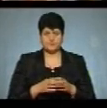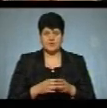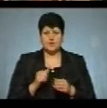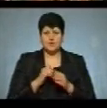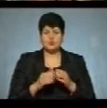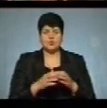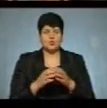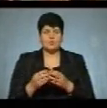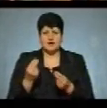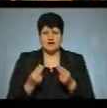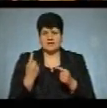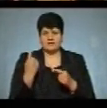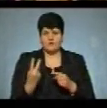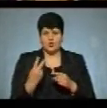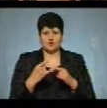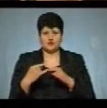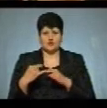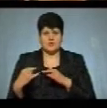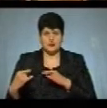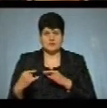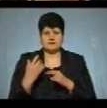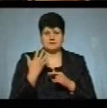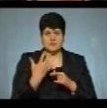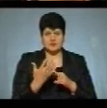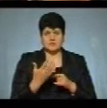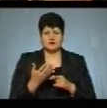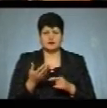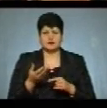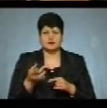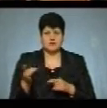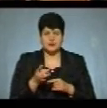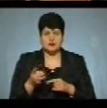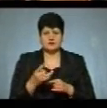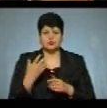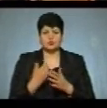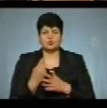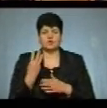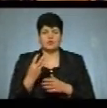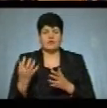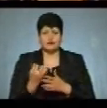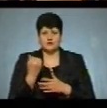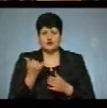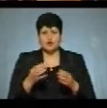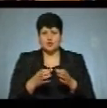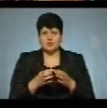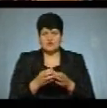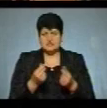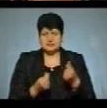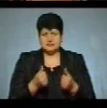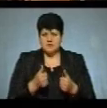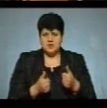Кожна група грає на 2 столах з 5 партій до 3 виграшів. Сьогодні граємо групові змагання, завтра